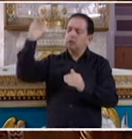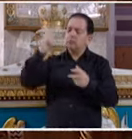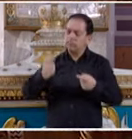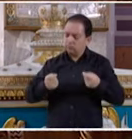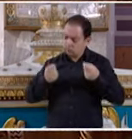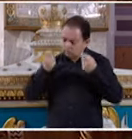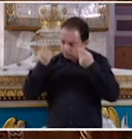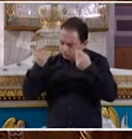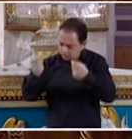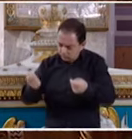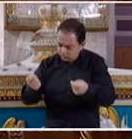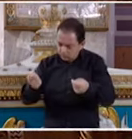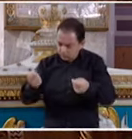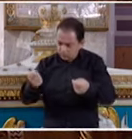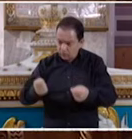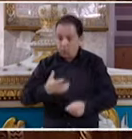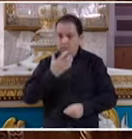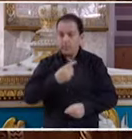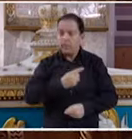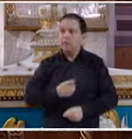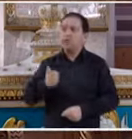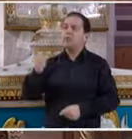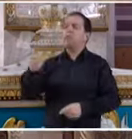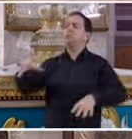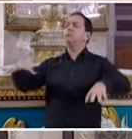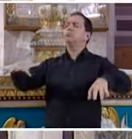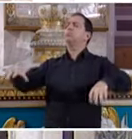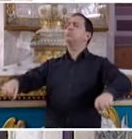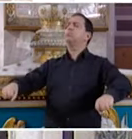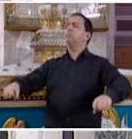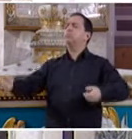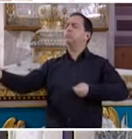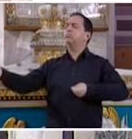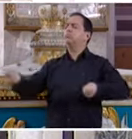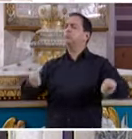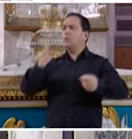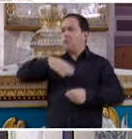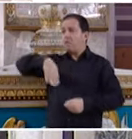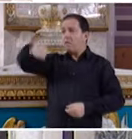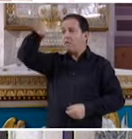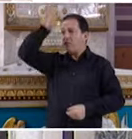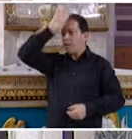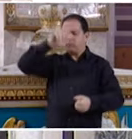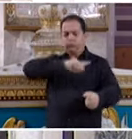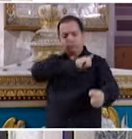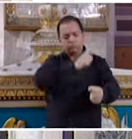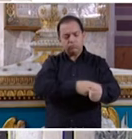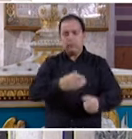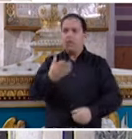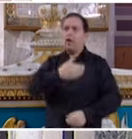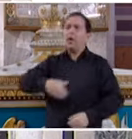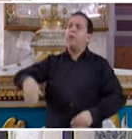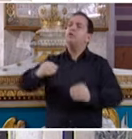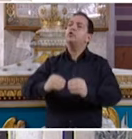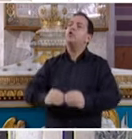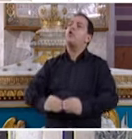Κύριε. Ότι σών το κράτος και σου έστειν η βασιλεία και η δύναμις και η δόξα